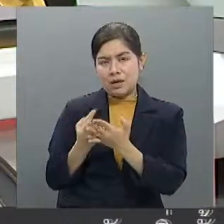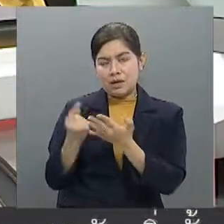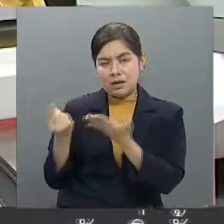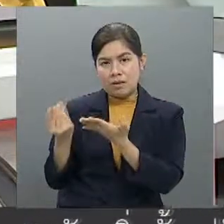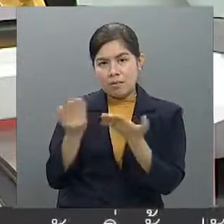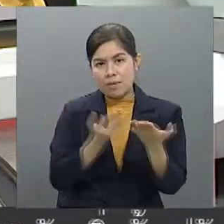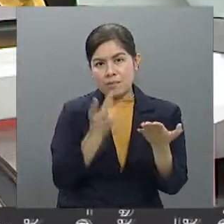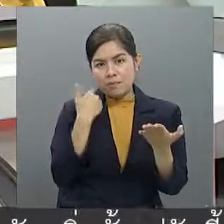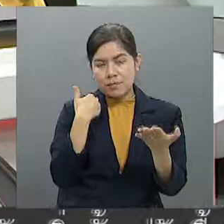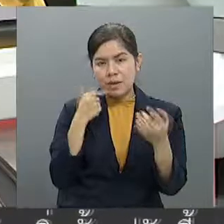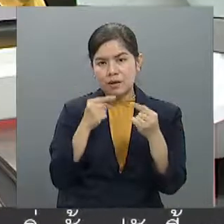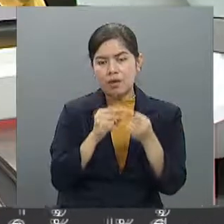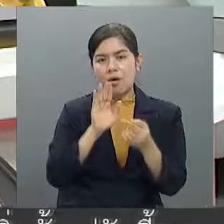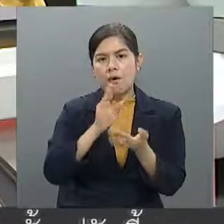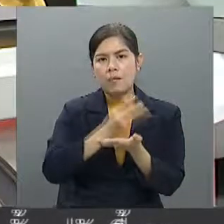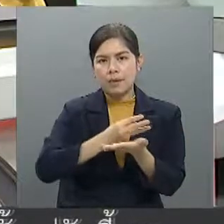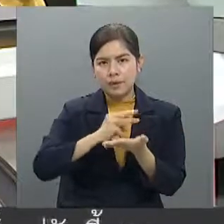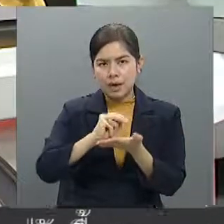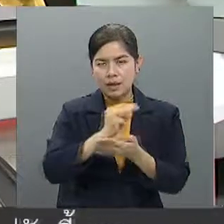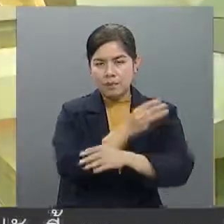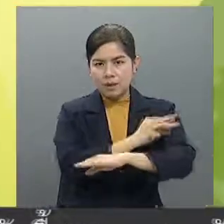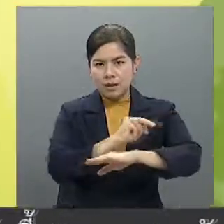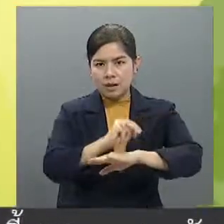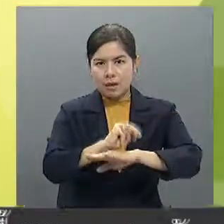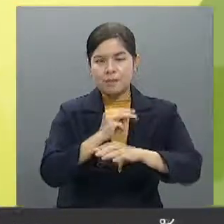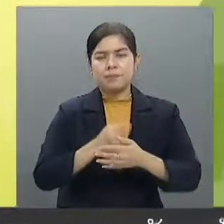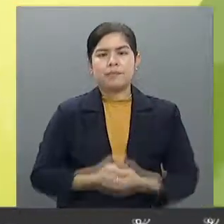ทยาลัยมหาสารคามค่ะ